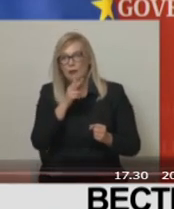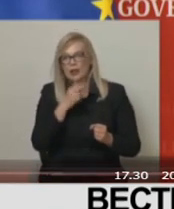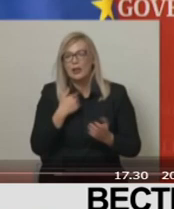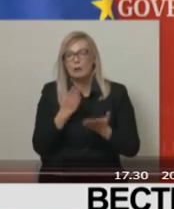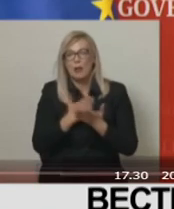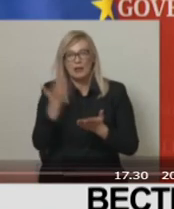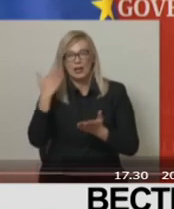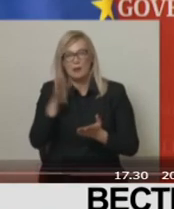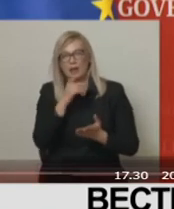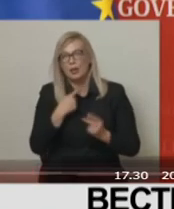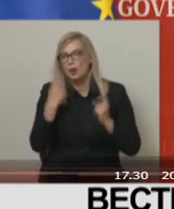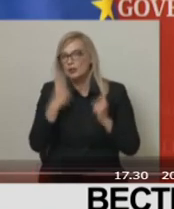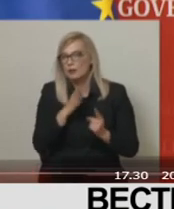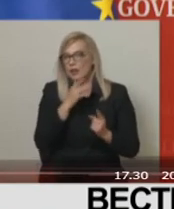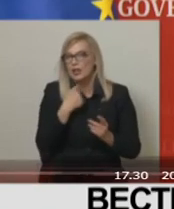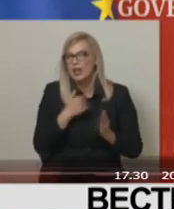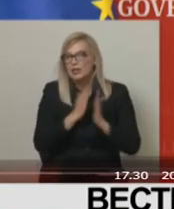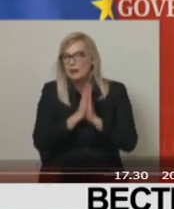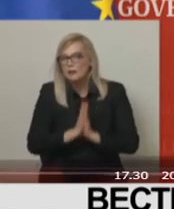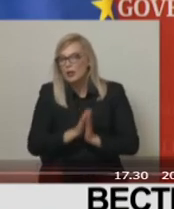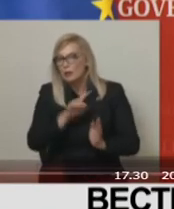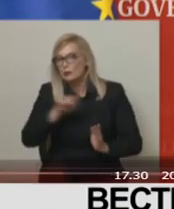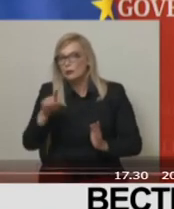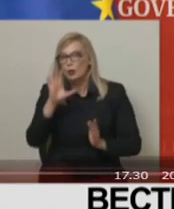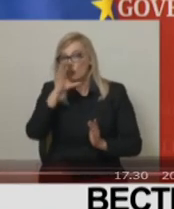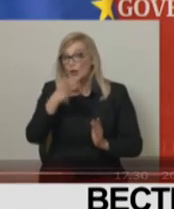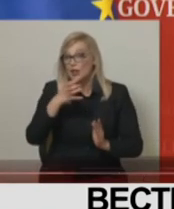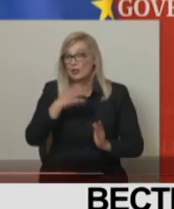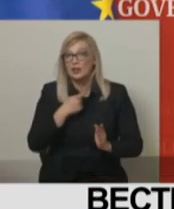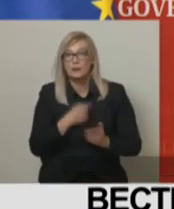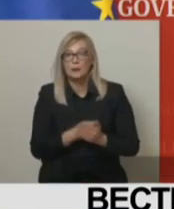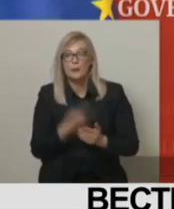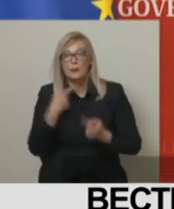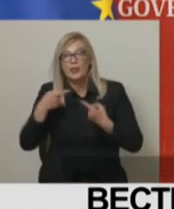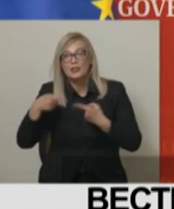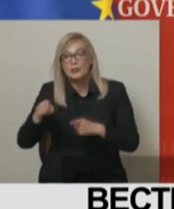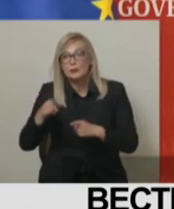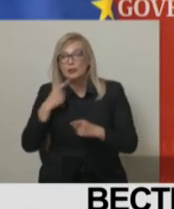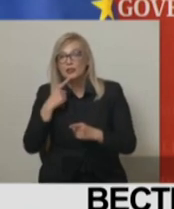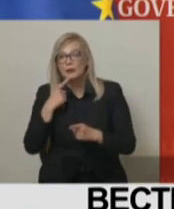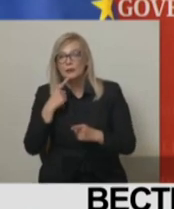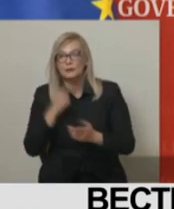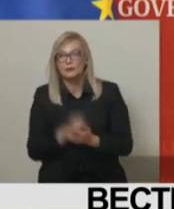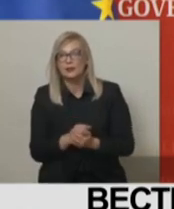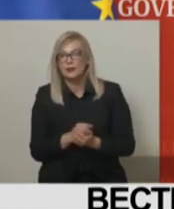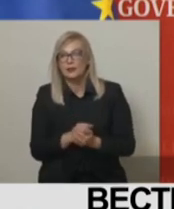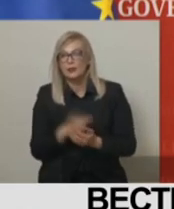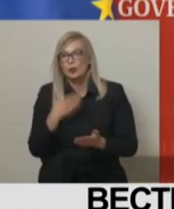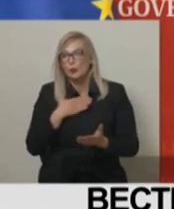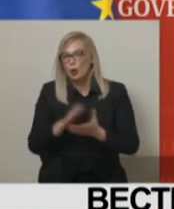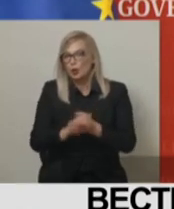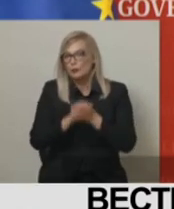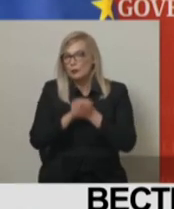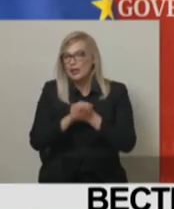македонци. И апсолутно апелирам до пријателска Бугарија, за посебно до обшествениците и до мојот